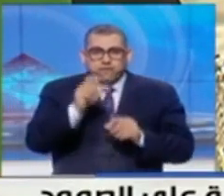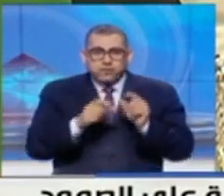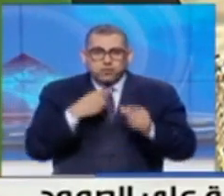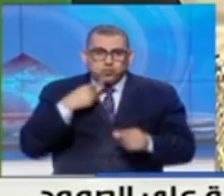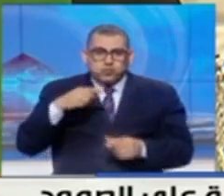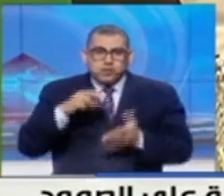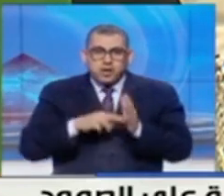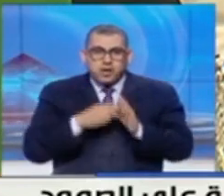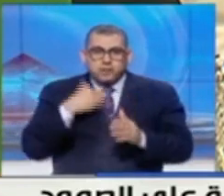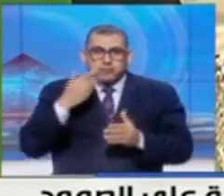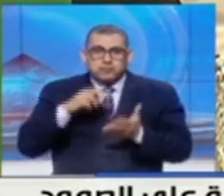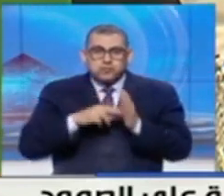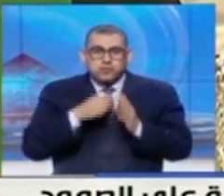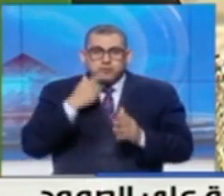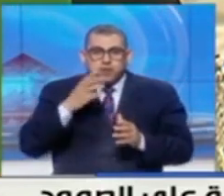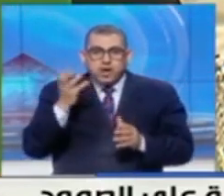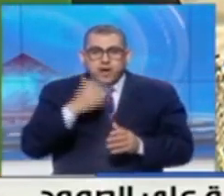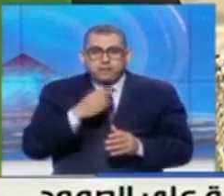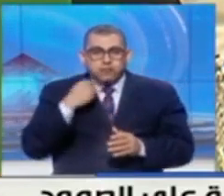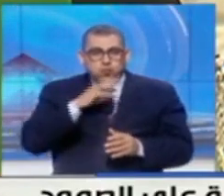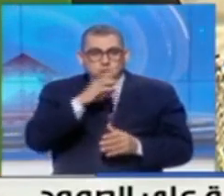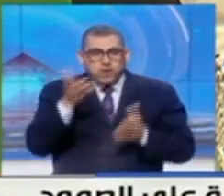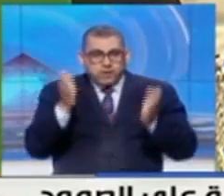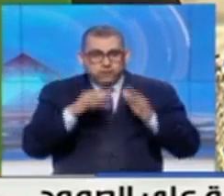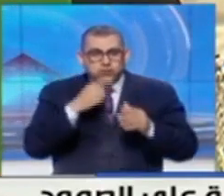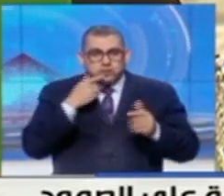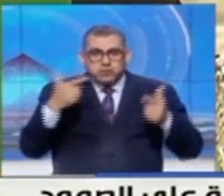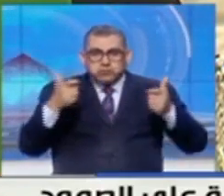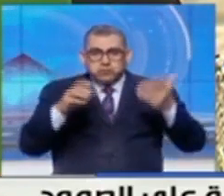بينما 300 ألف يواجهون شبح المجاعة،